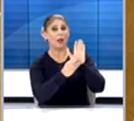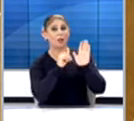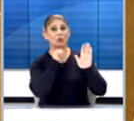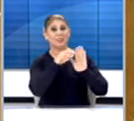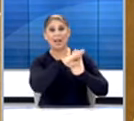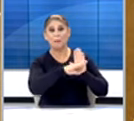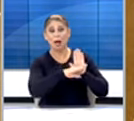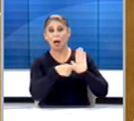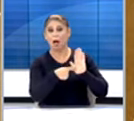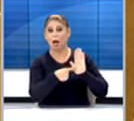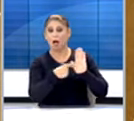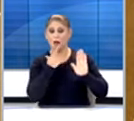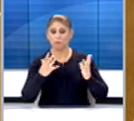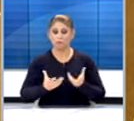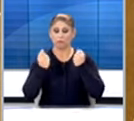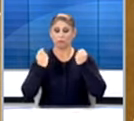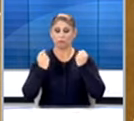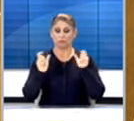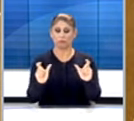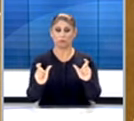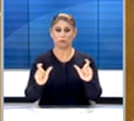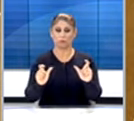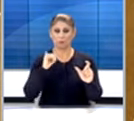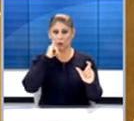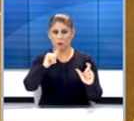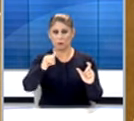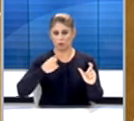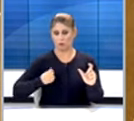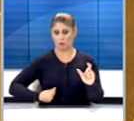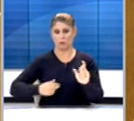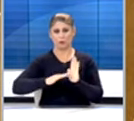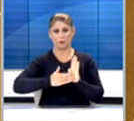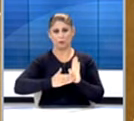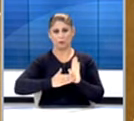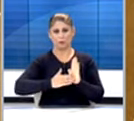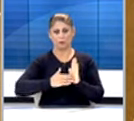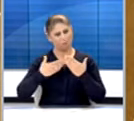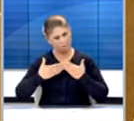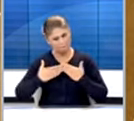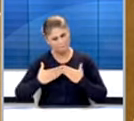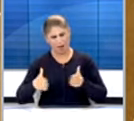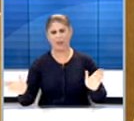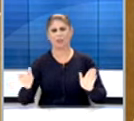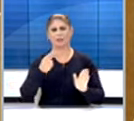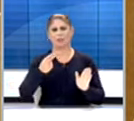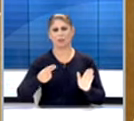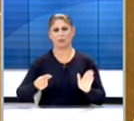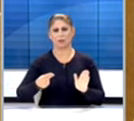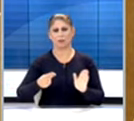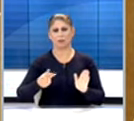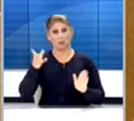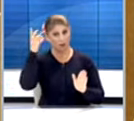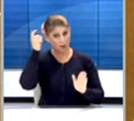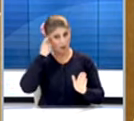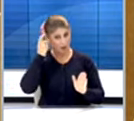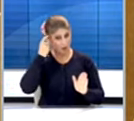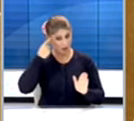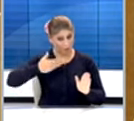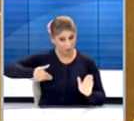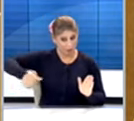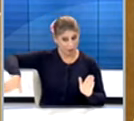διασφαλίζει την μονιμότητα των δημοσίων υπαλλήλων? Ανοίξτε τα χαρτιά σας. Ανοίξτε τα χαρτιά σας για να καταλάβουμε και